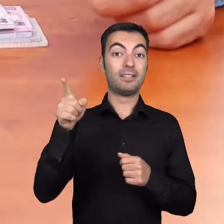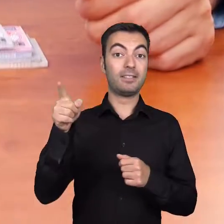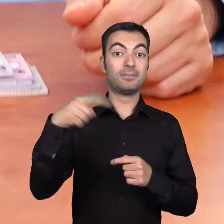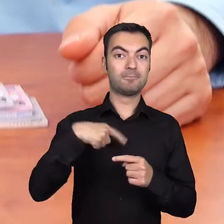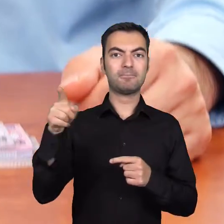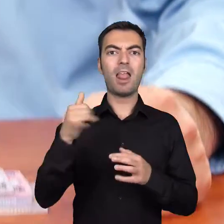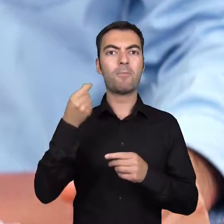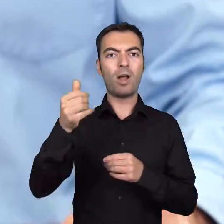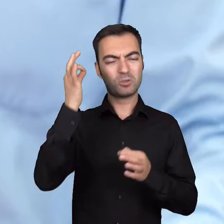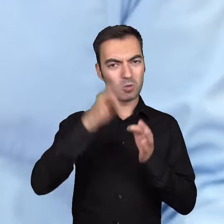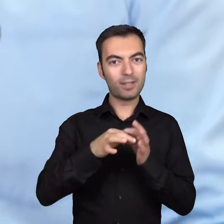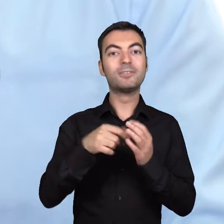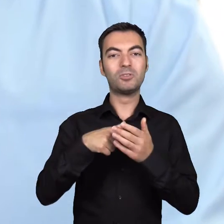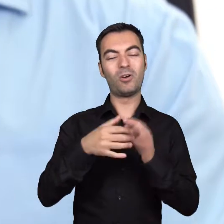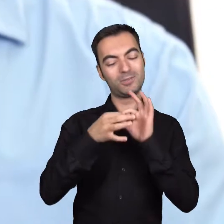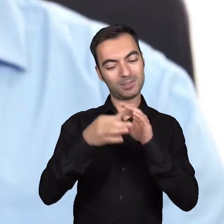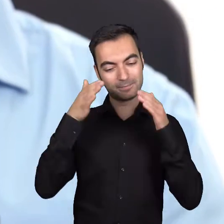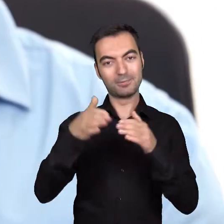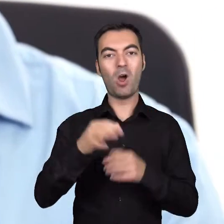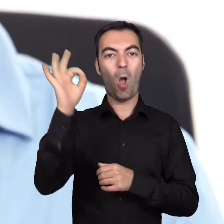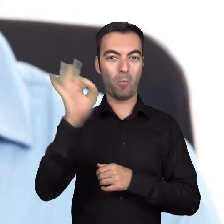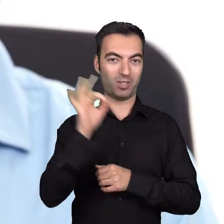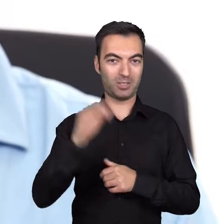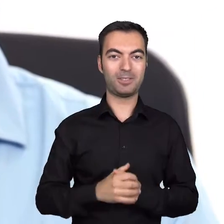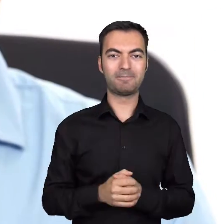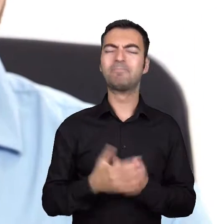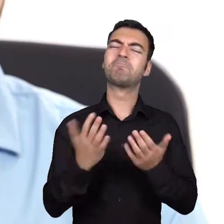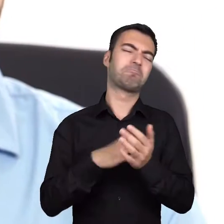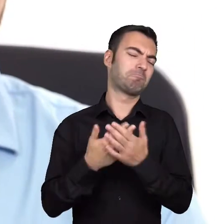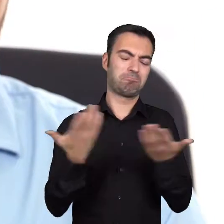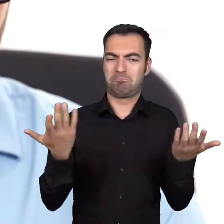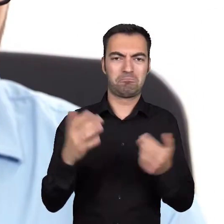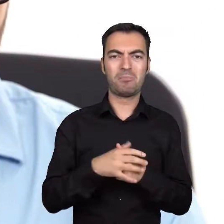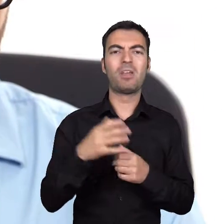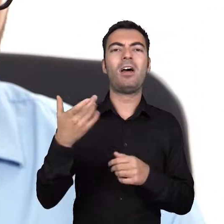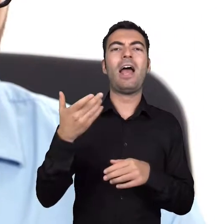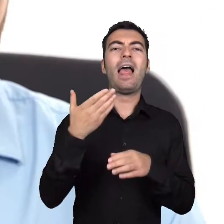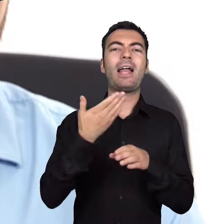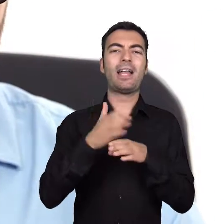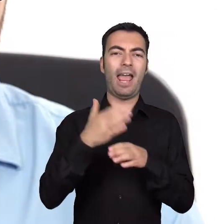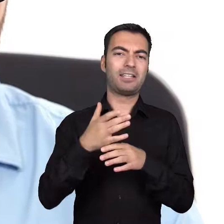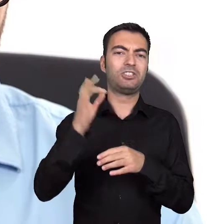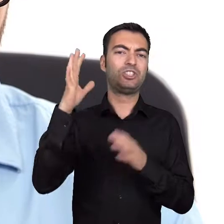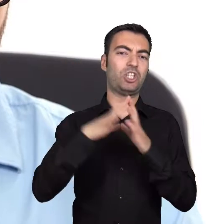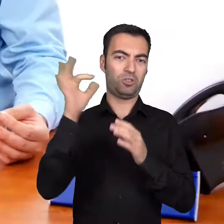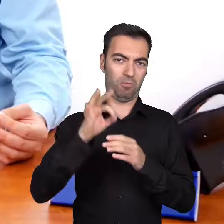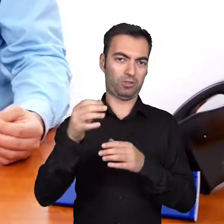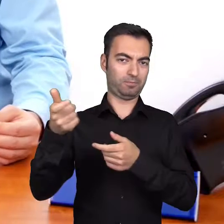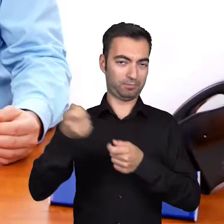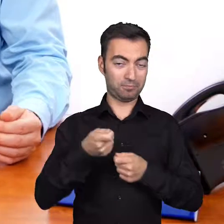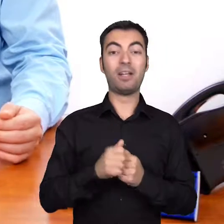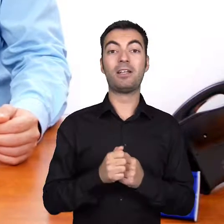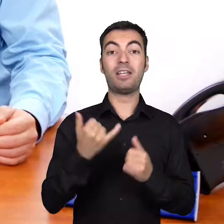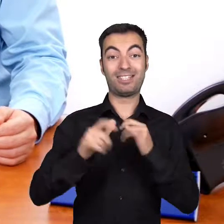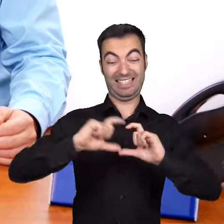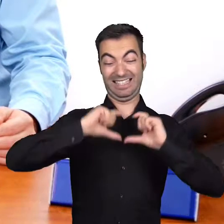ile jedna strona płaci drugiej, opisuje oprocentowanie. Powiedzmy, że bierzesz kredyt na 10%.